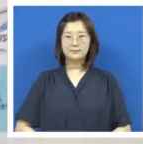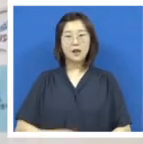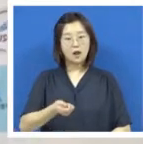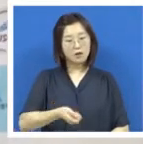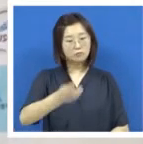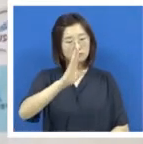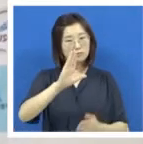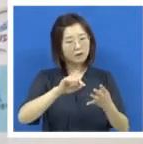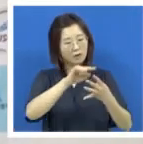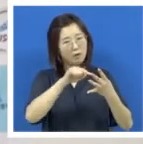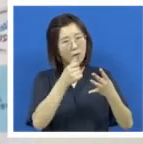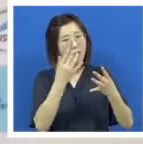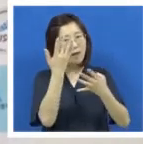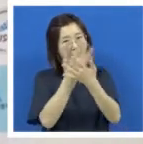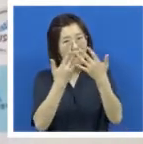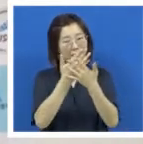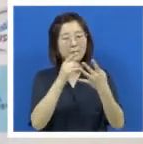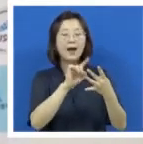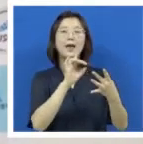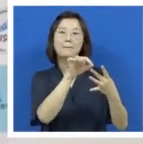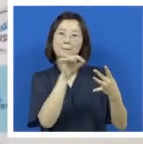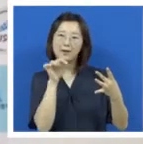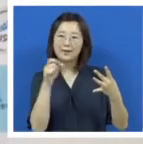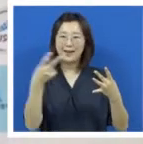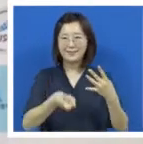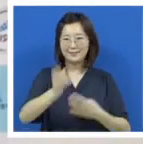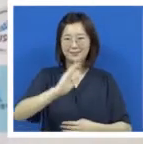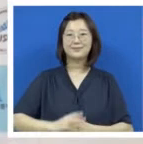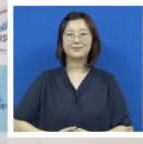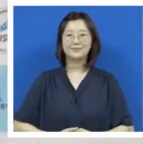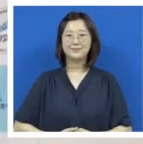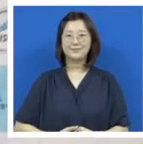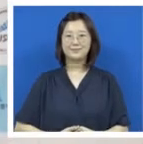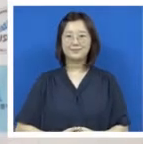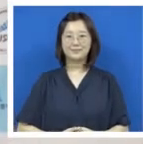금세 방위 판단하기 어려울 쩍 해당 6만 다시 던지기